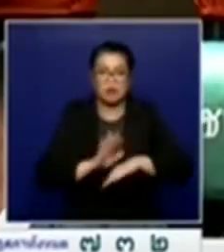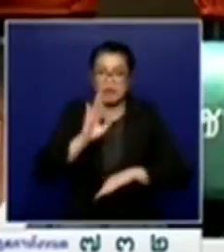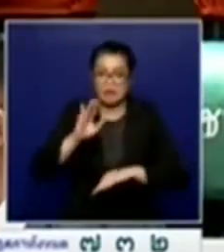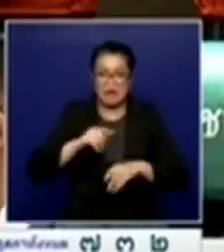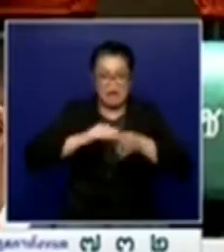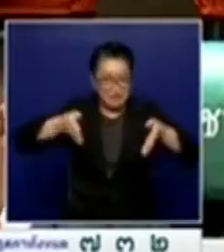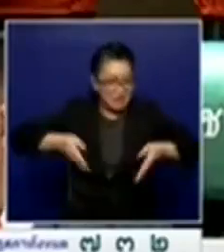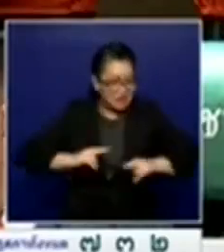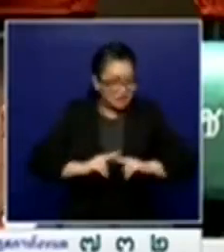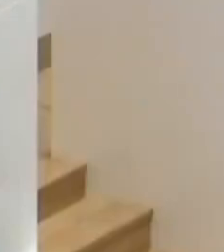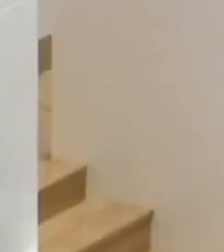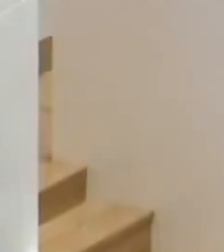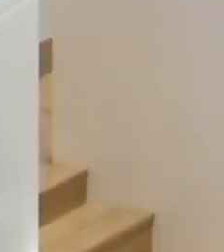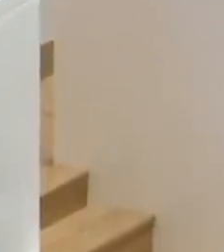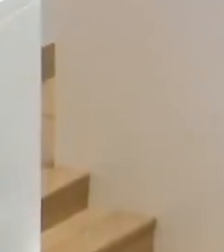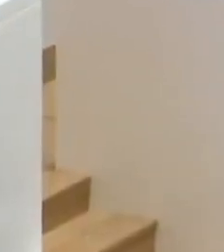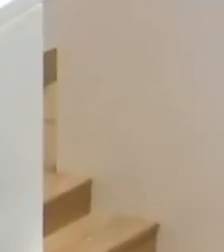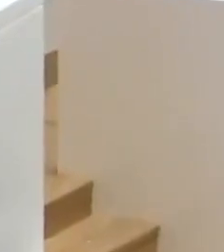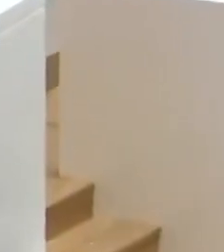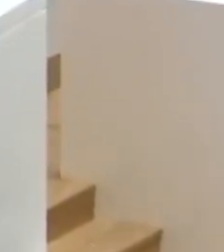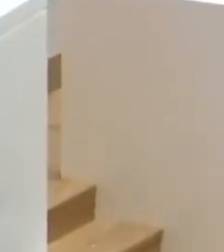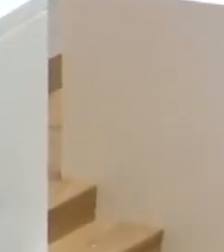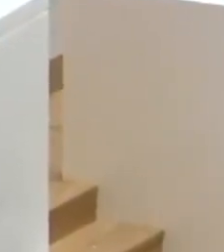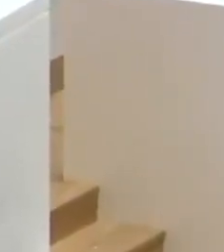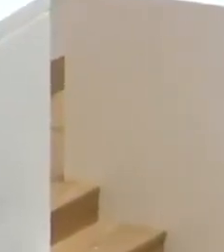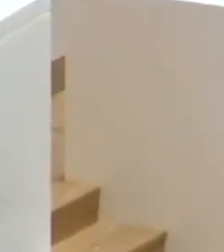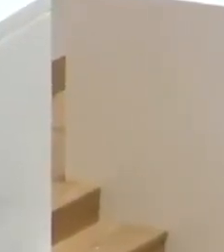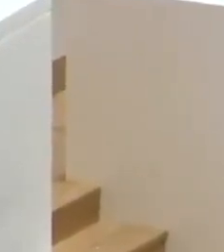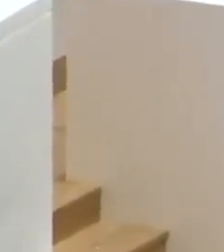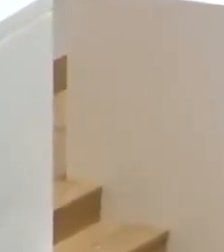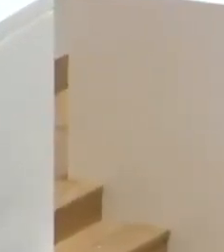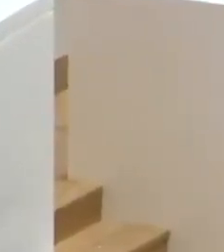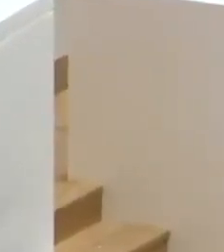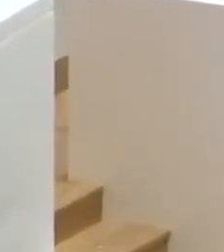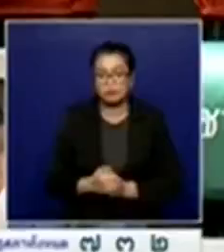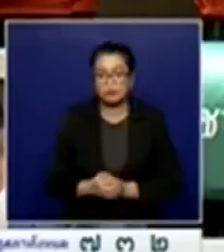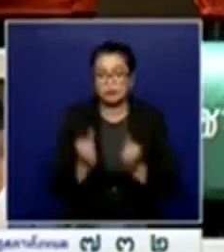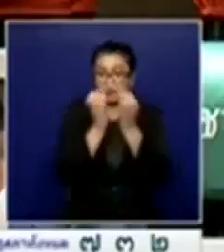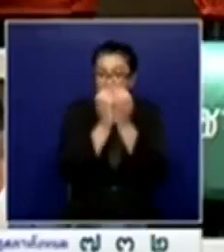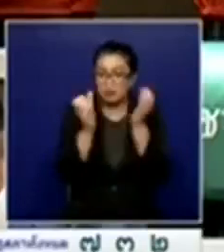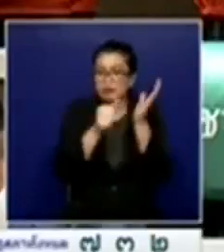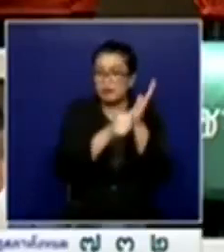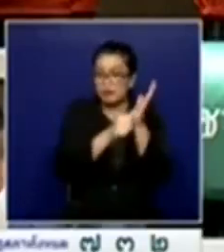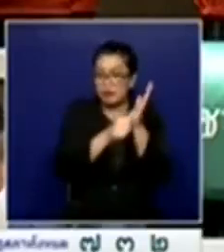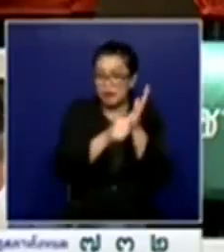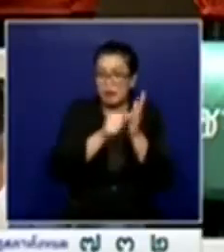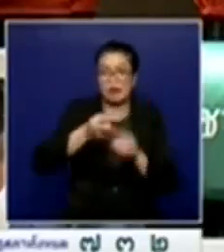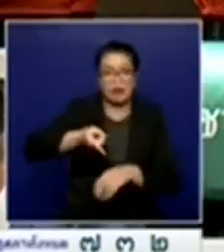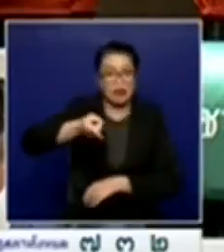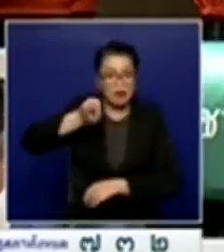ก่ตัวเพราะเสพติดอำนาจจดเพลินขั้นตอนการแก้รัฐธรรมนูญนั้นอย่าให้บันดาลไป